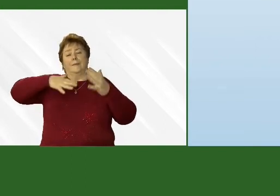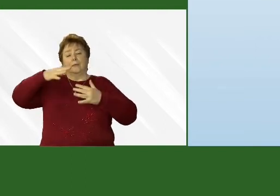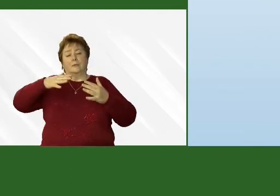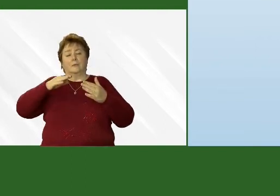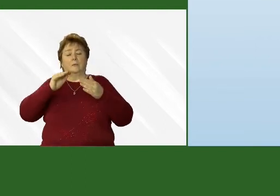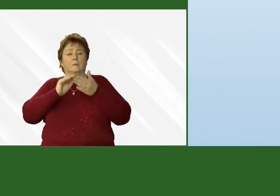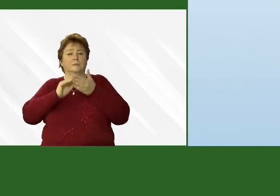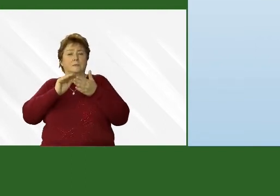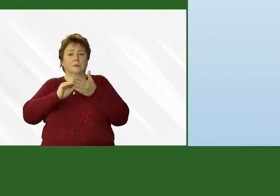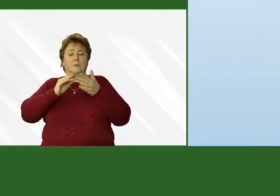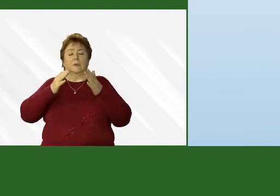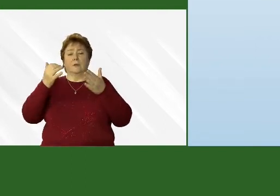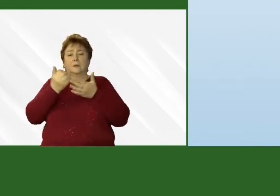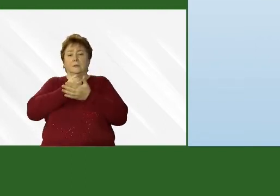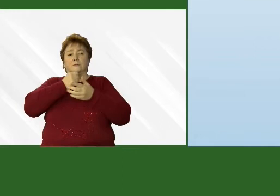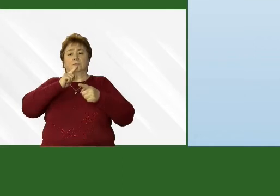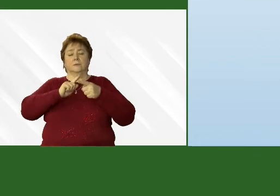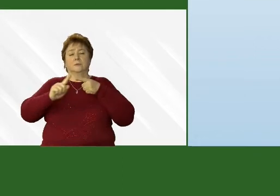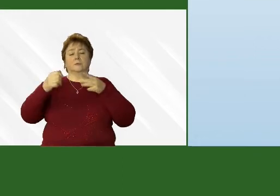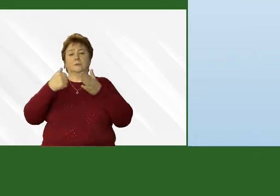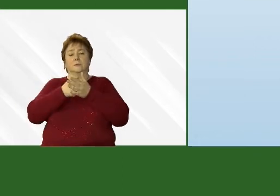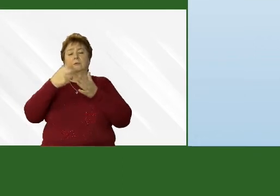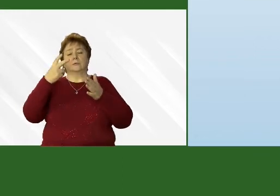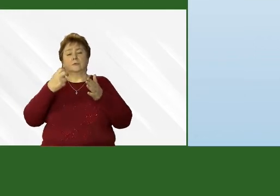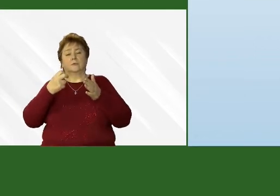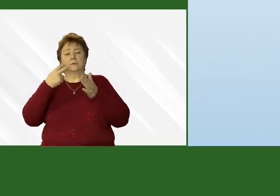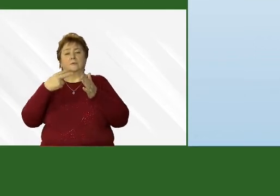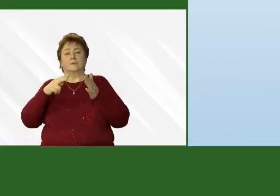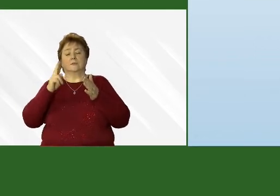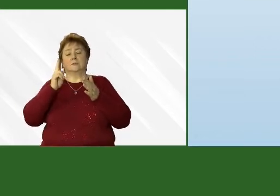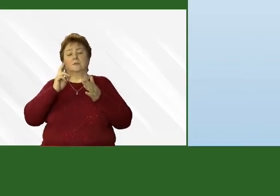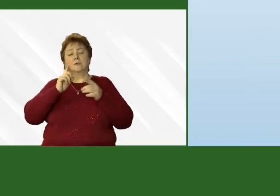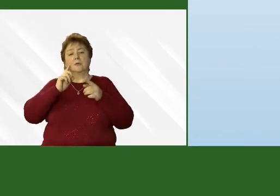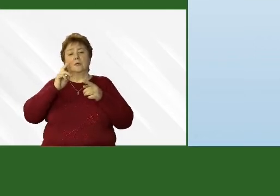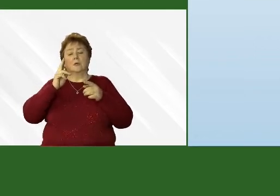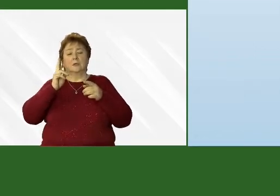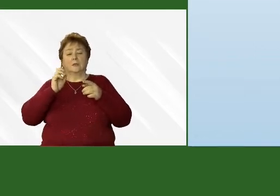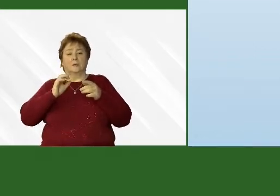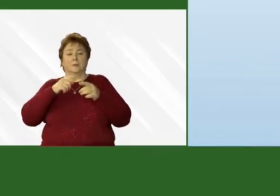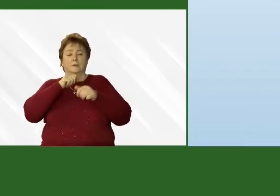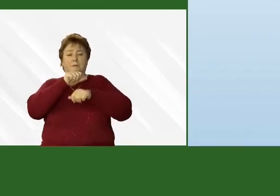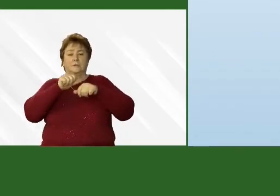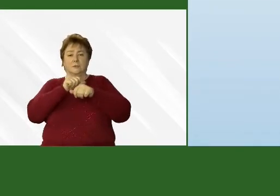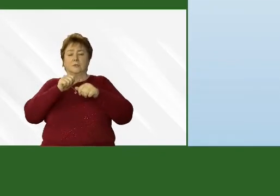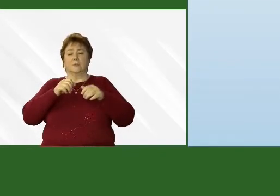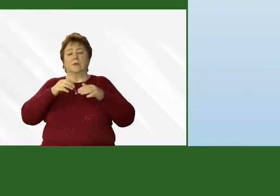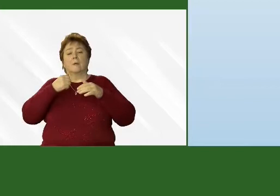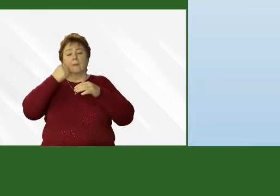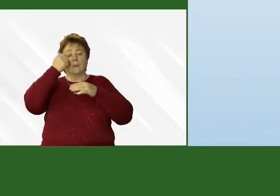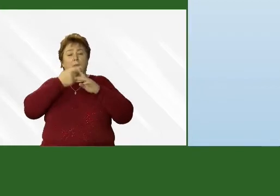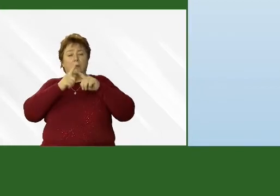ветров, достигающих порой скорости до 320 км в час. Благодаря этому